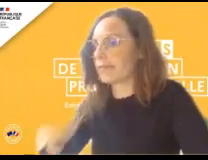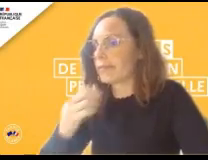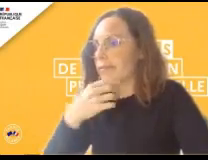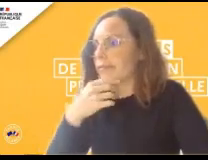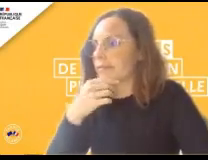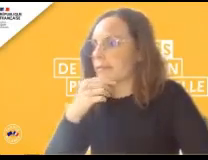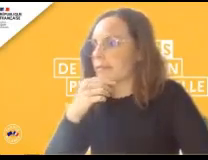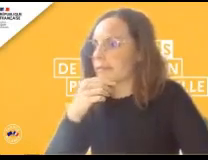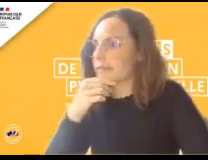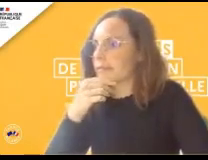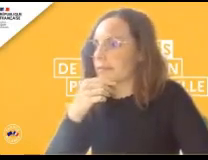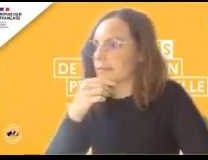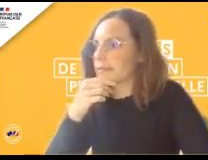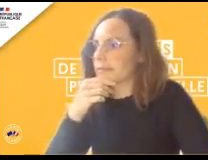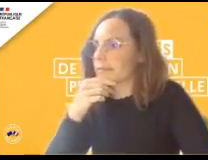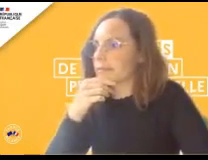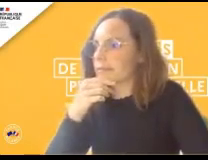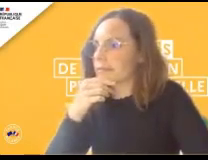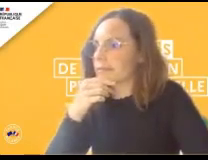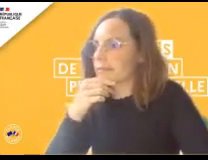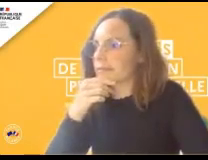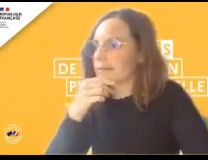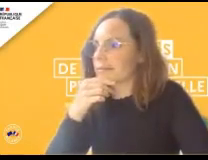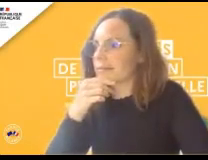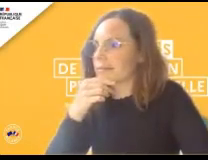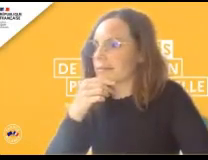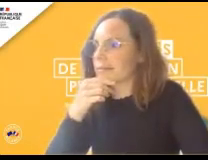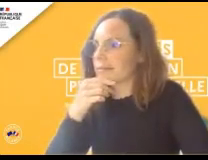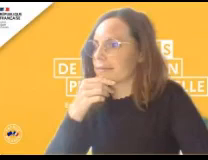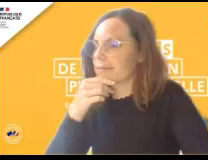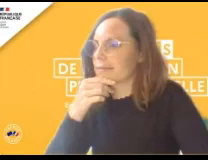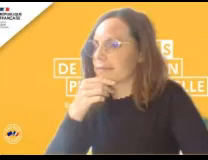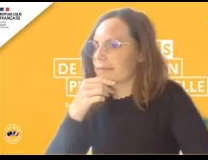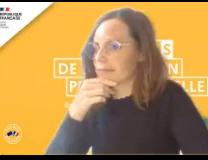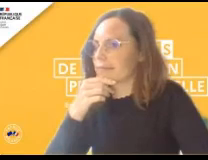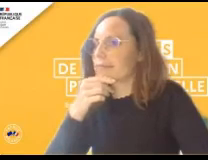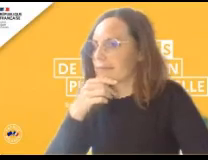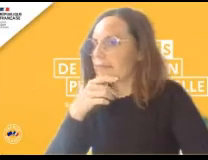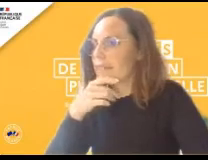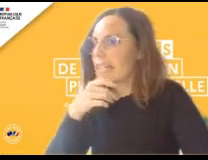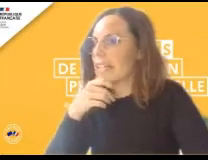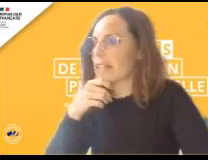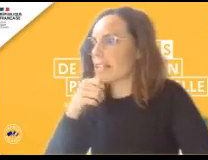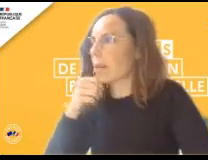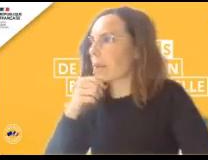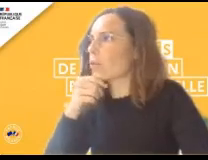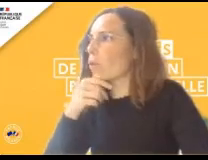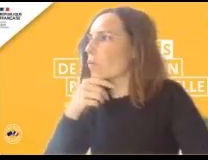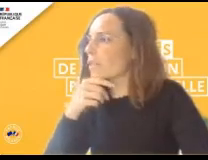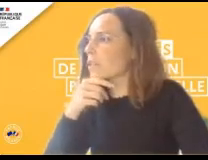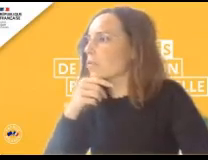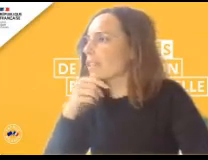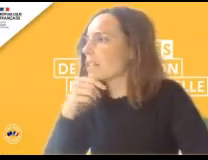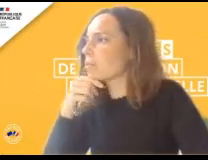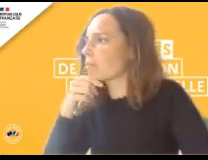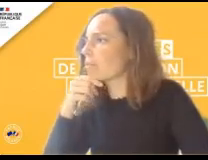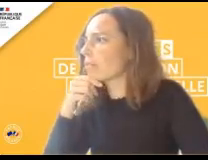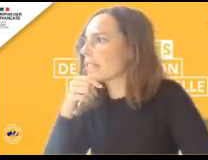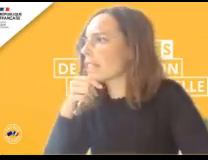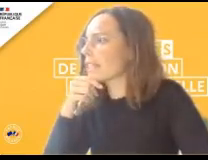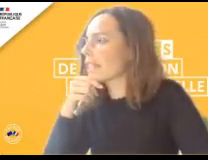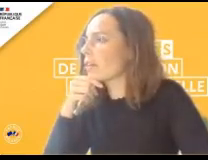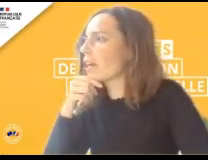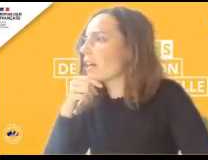successif et non pas en même temps, comme le soulignait très justement Marie. Et ça me permet de rebondir sur une